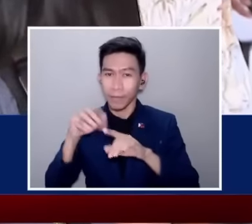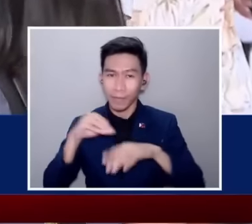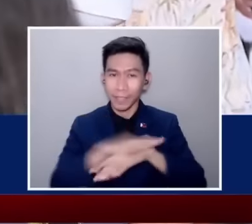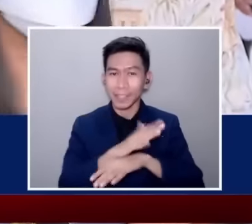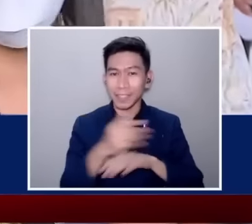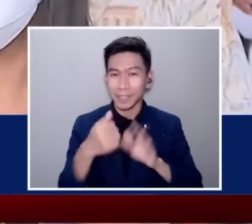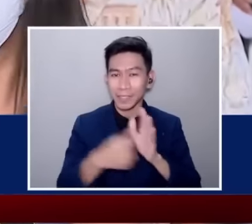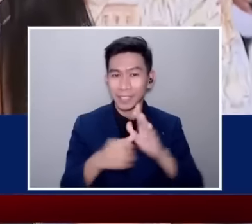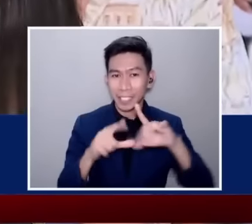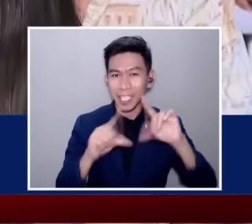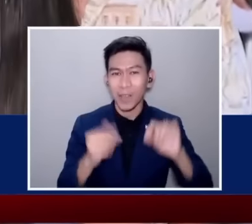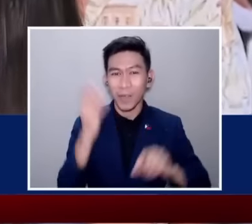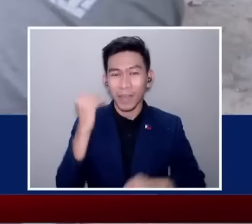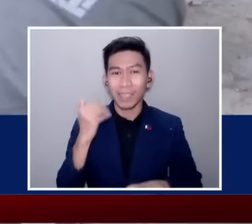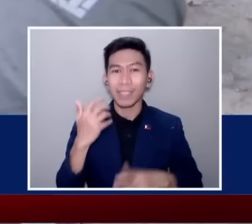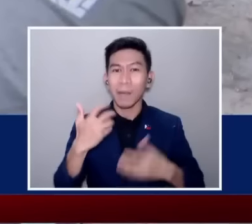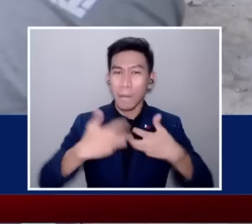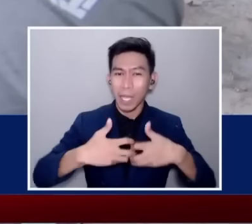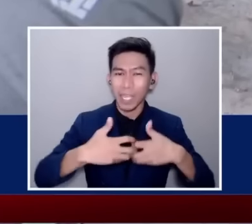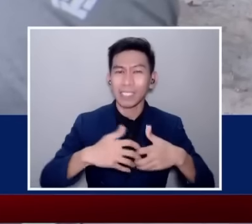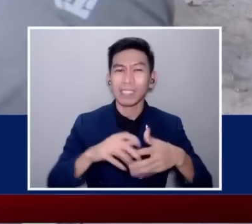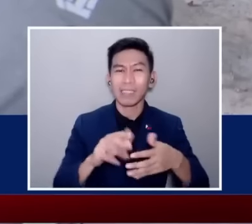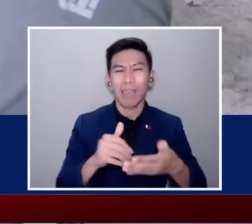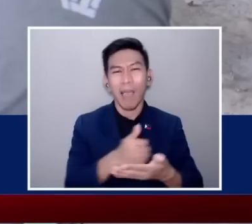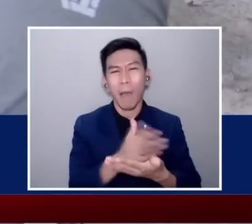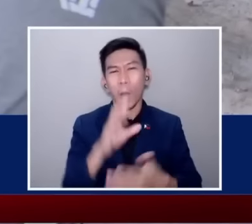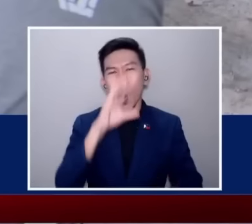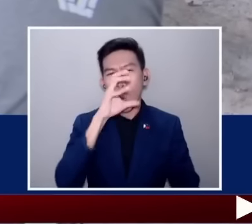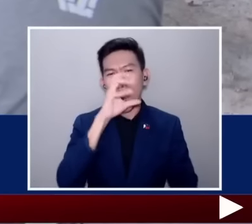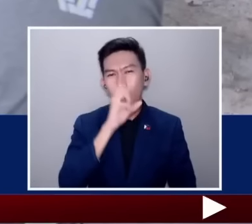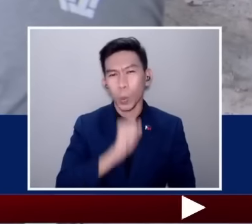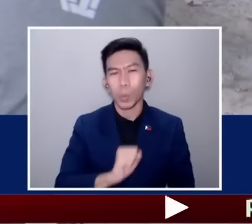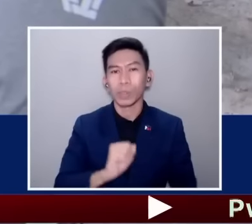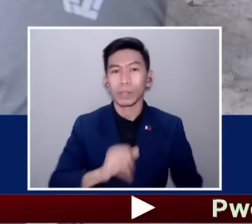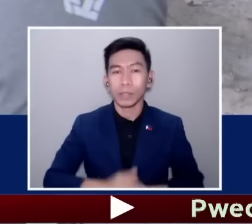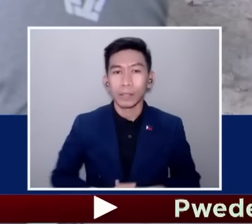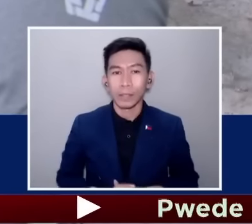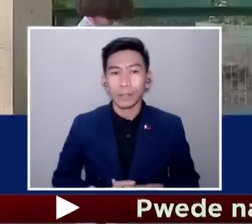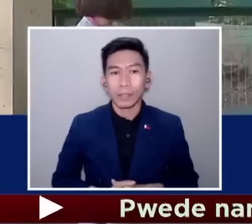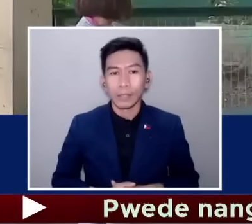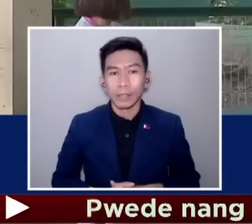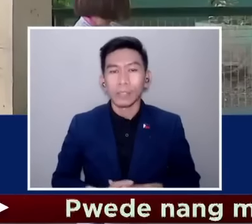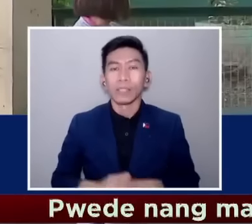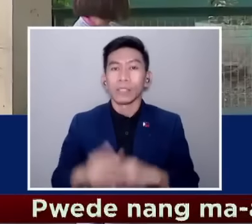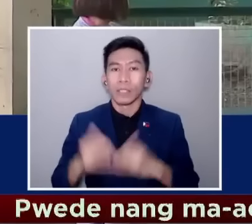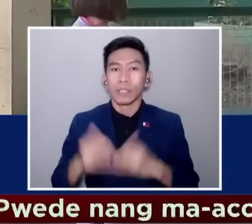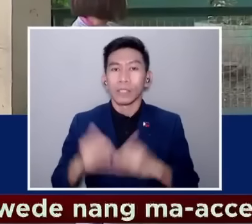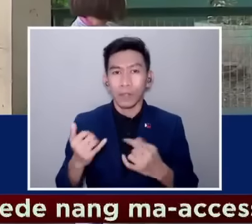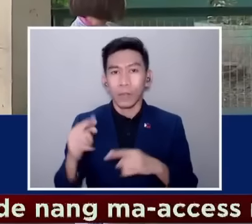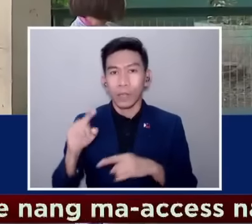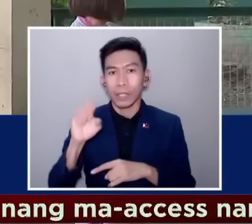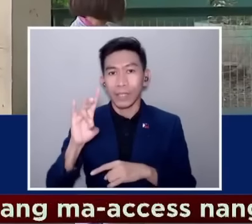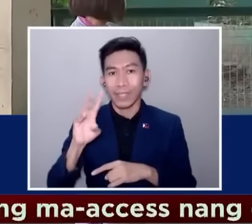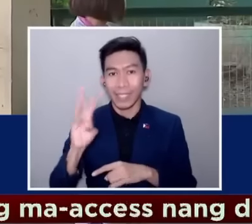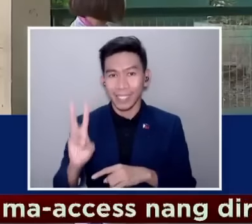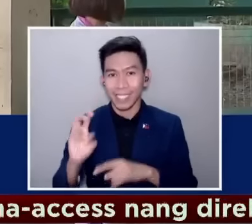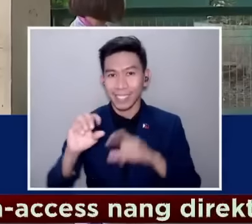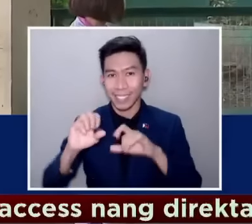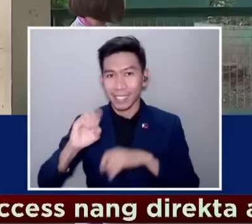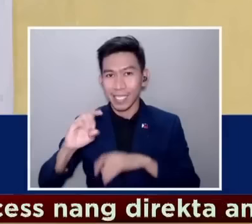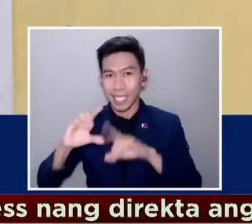kasi itong ilan sa mga makina. Bago natapos ang araw, 168 na VCM at 176 na SD card ang lumabas